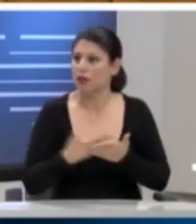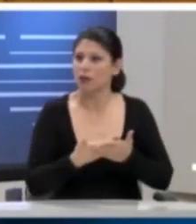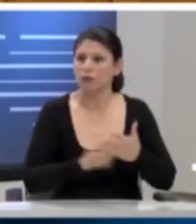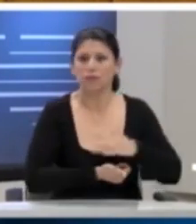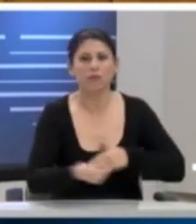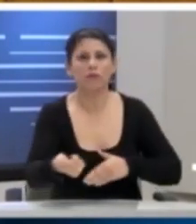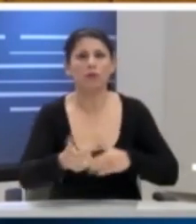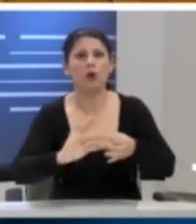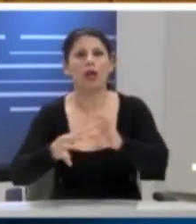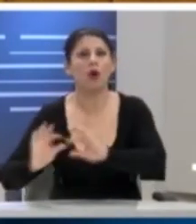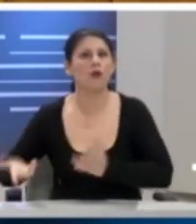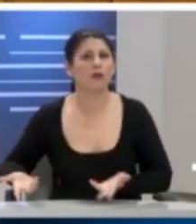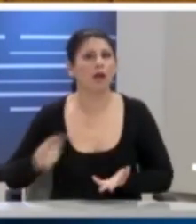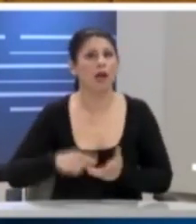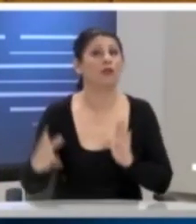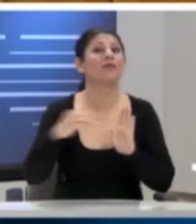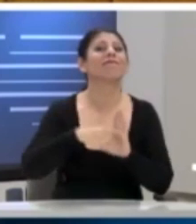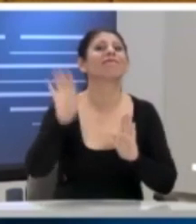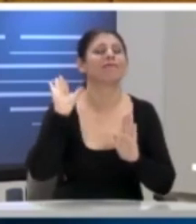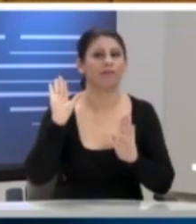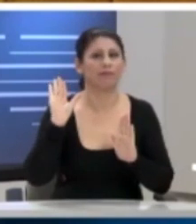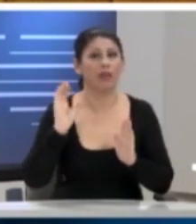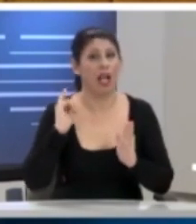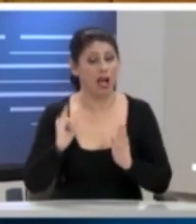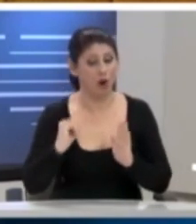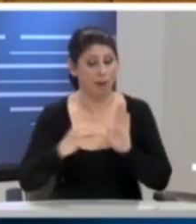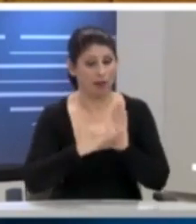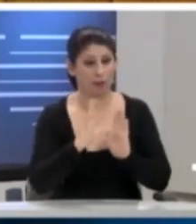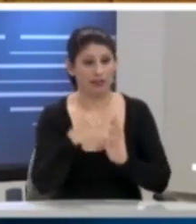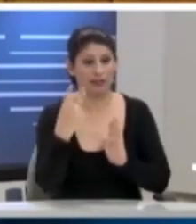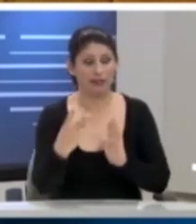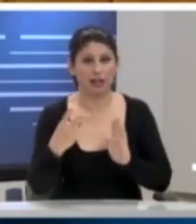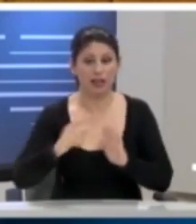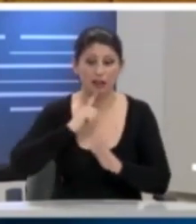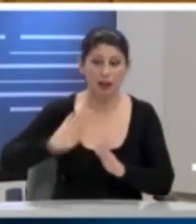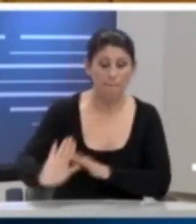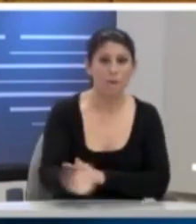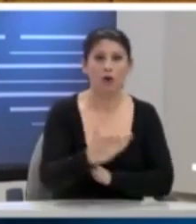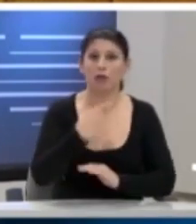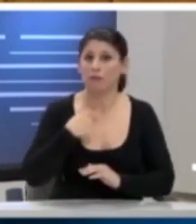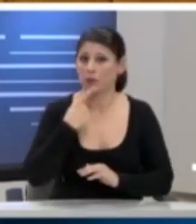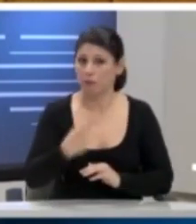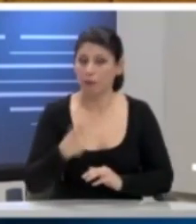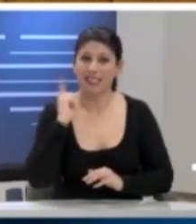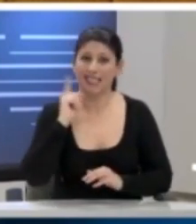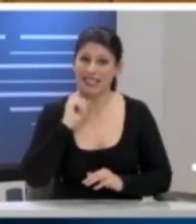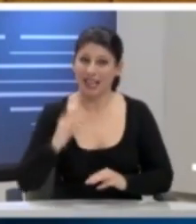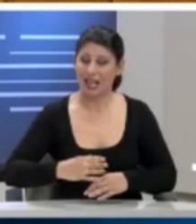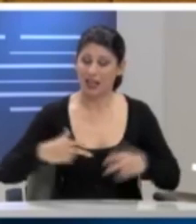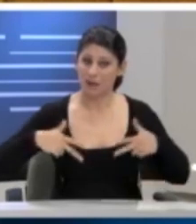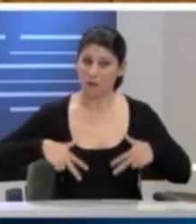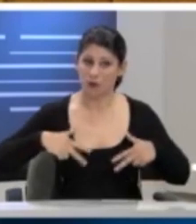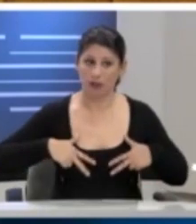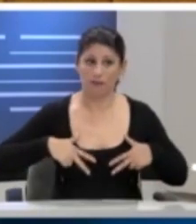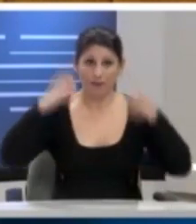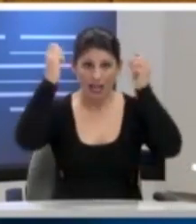αποδίδεται στις οργανώσεις. Και αυτό δεν έχει συμπεριληφθεί. Επίσης, το άρθρο 53, για την απόλυση. Έχουμε πει, κυρία Υπουργέ,